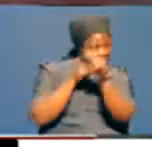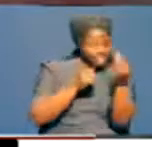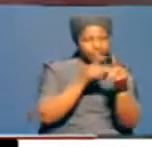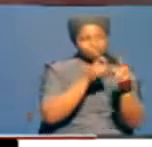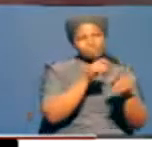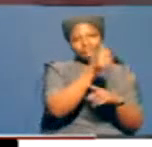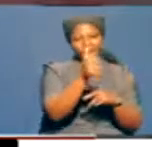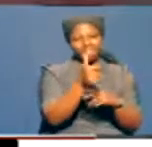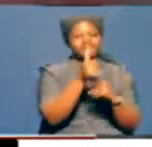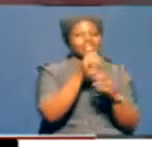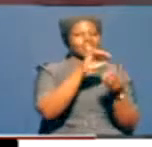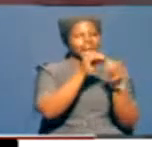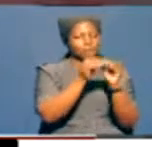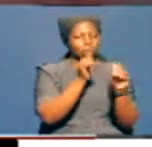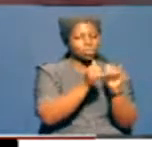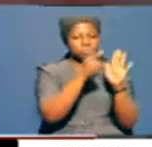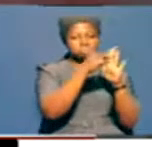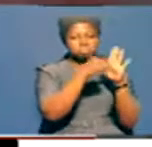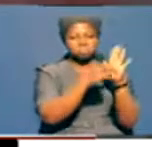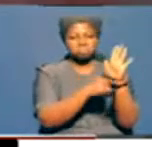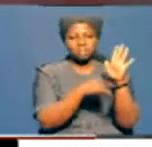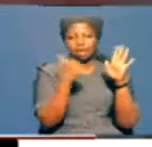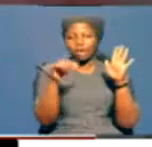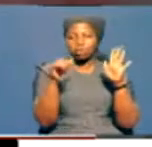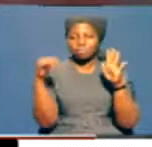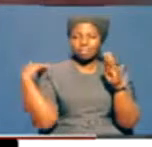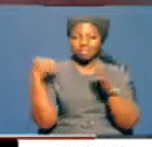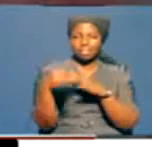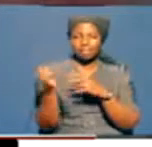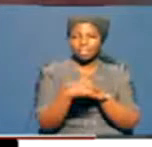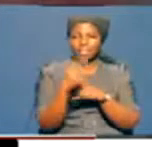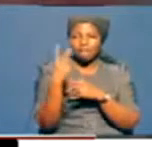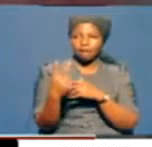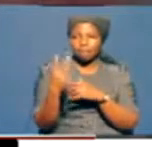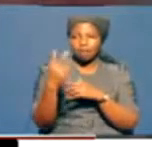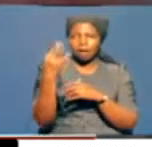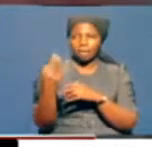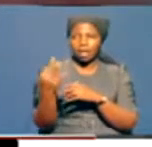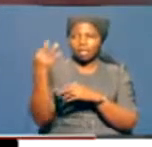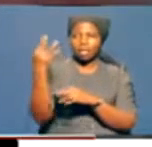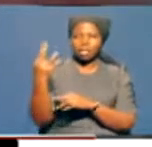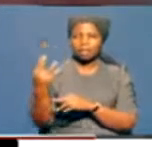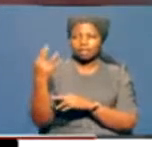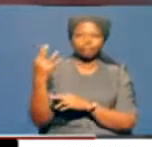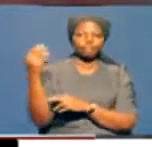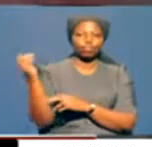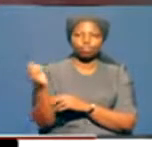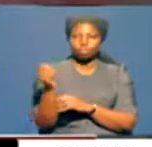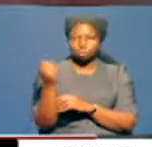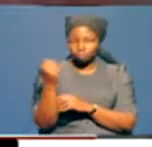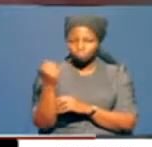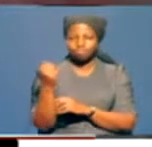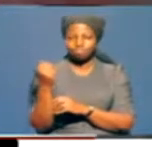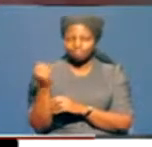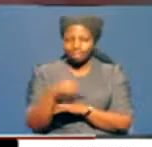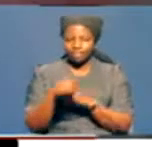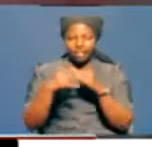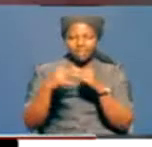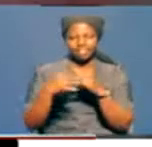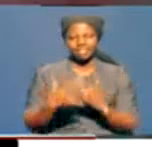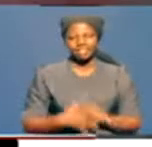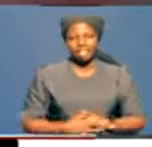ambayo haikuorodheshwa katika miezi ya Aprili, Mei, Juni, Julai na Agosti. Wagonjwa 559 wamepona ilhali